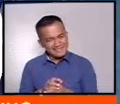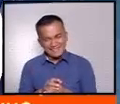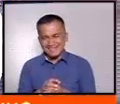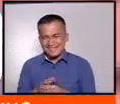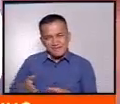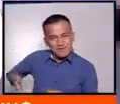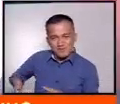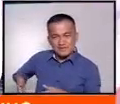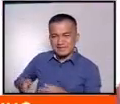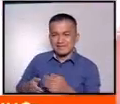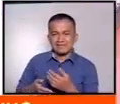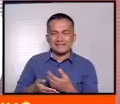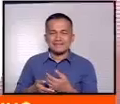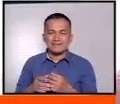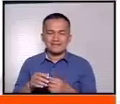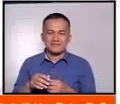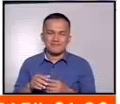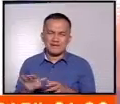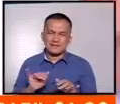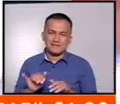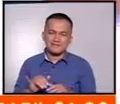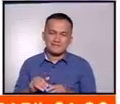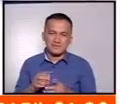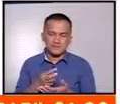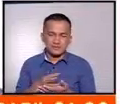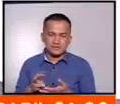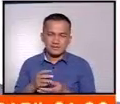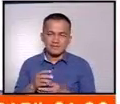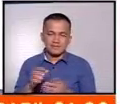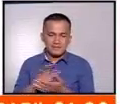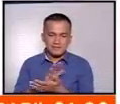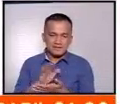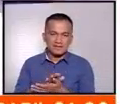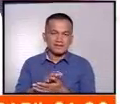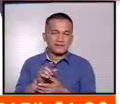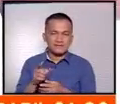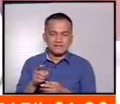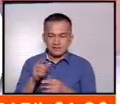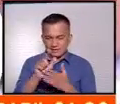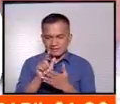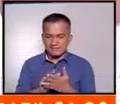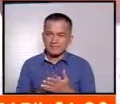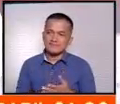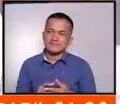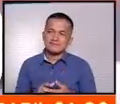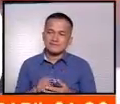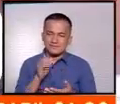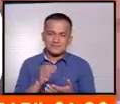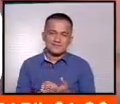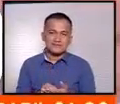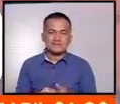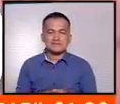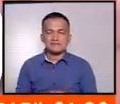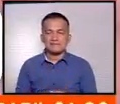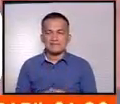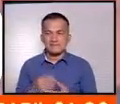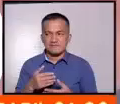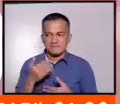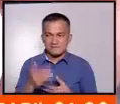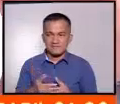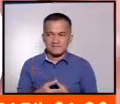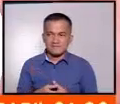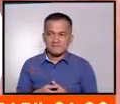Okay, sa sari-sari store. Ganito ating listahan ano, ng mga nangungutang. At pagkatapos,